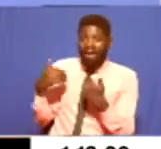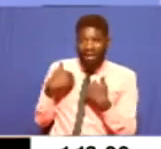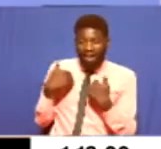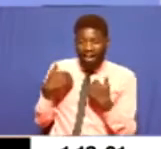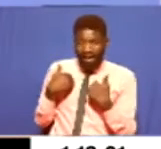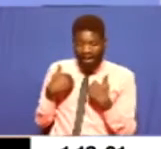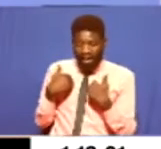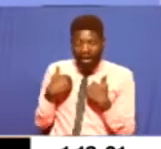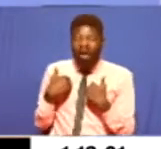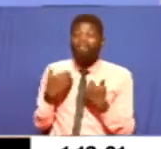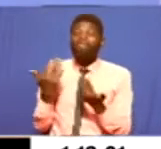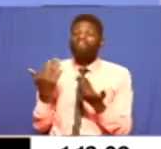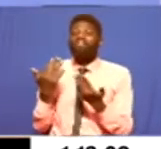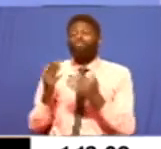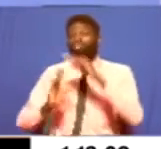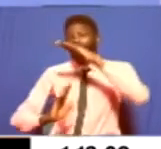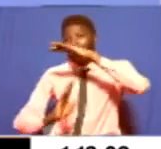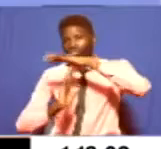care clinics,